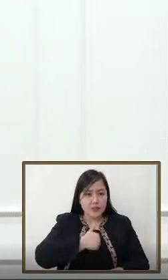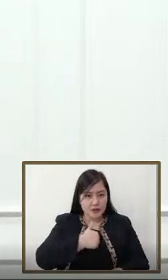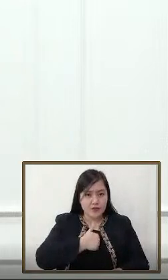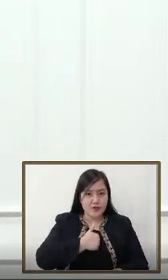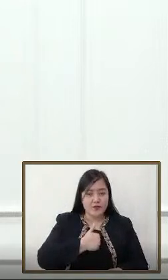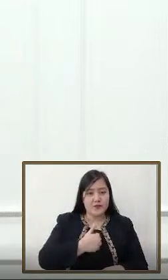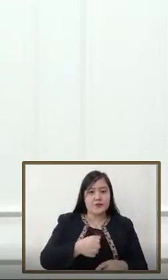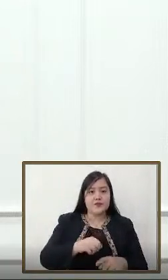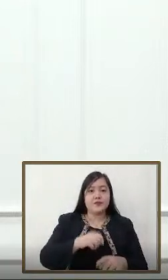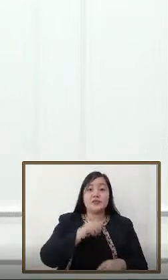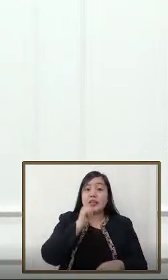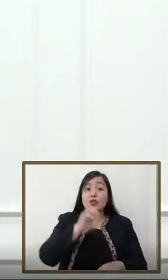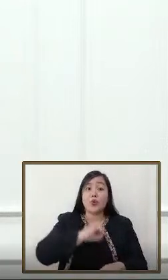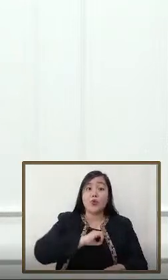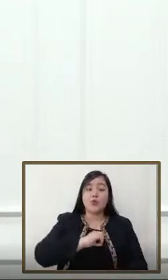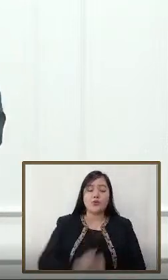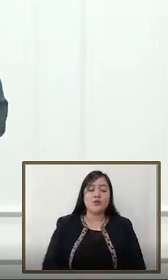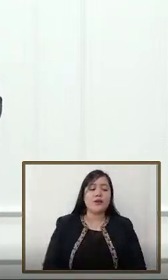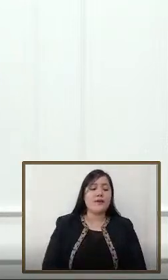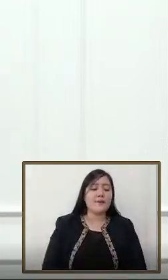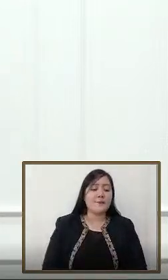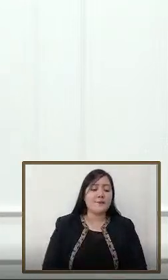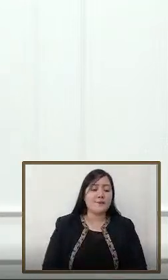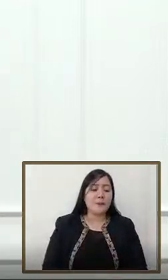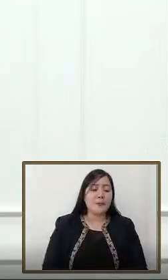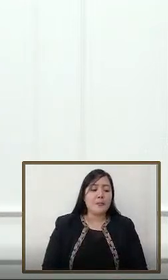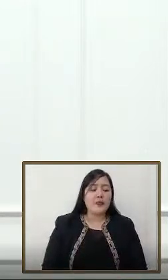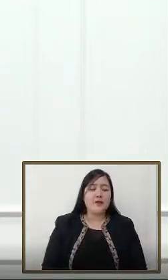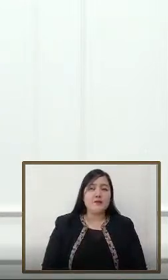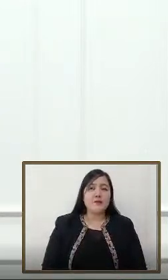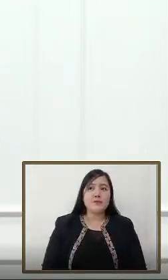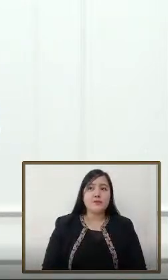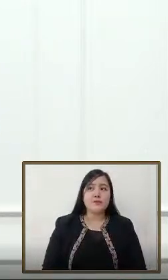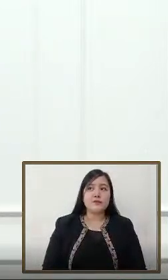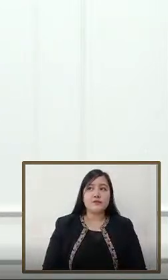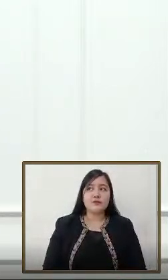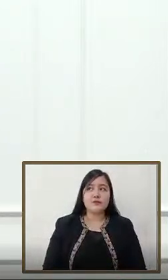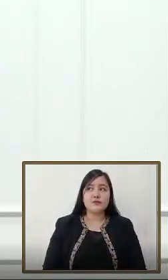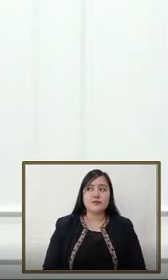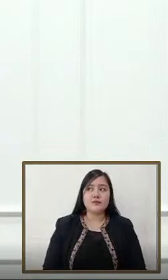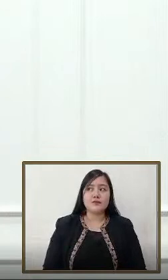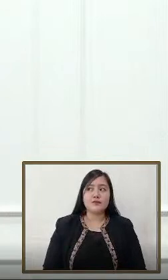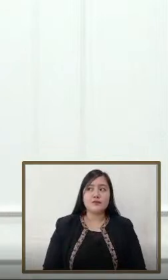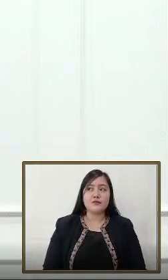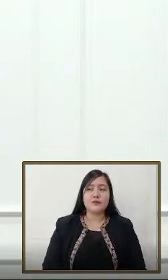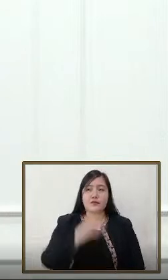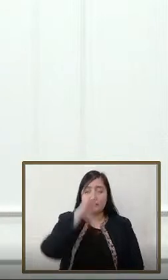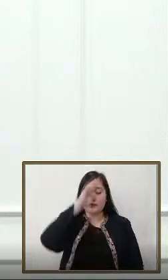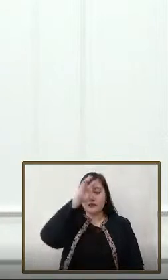Amen? Kaya ngayon, tingnan mo ngayon, ang alam mo, sa totoo lang mo, Fred,